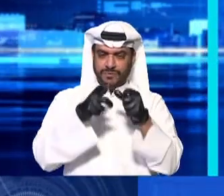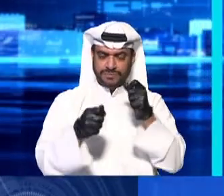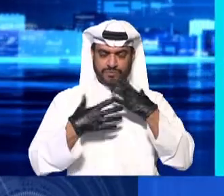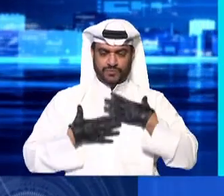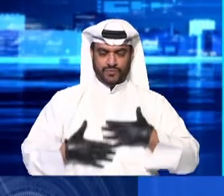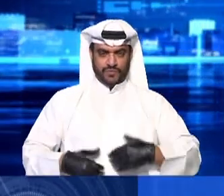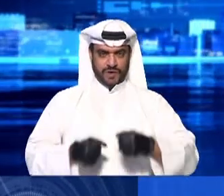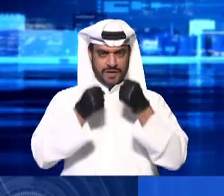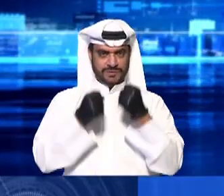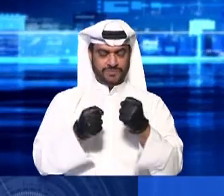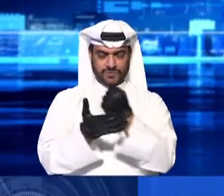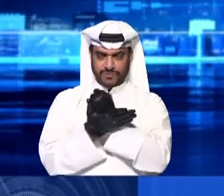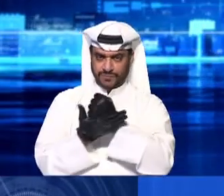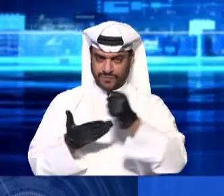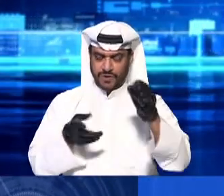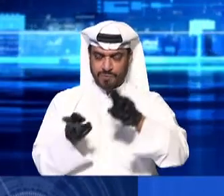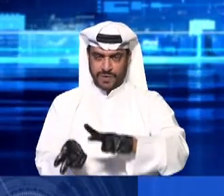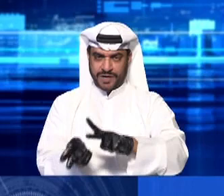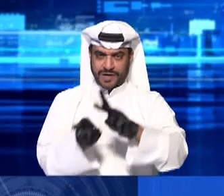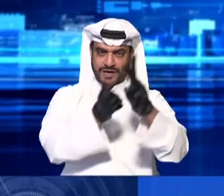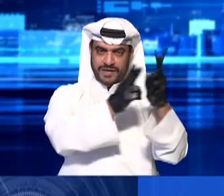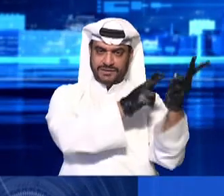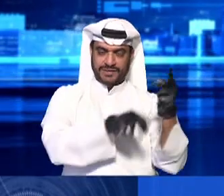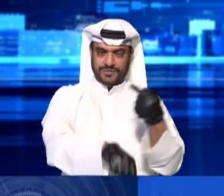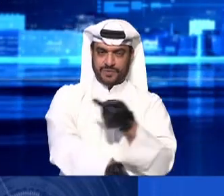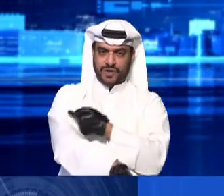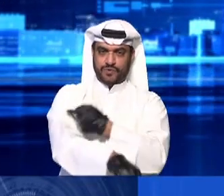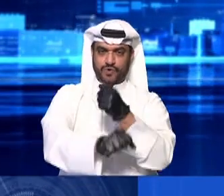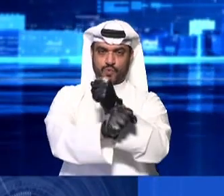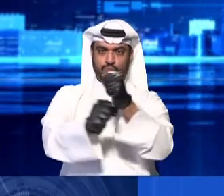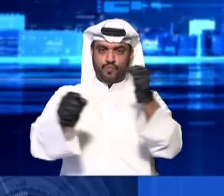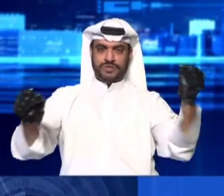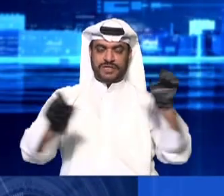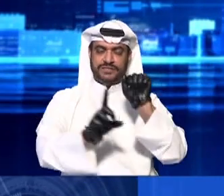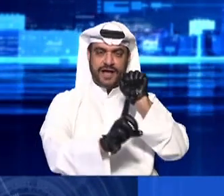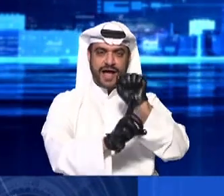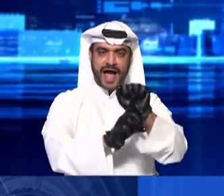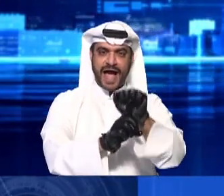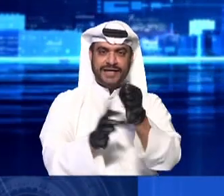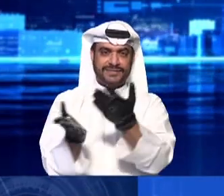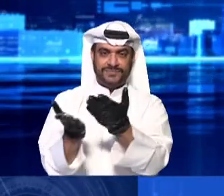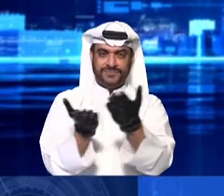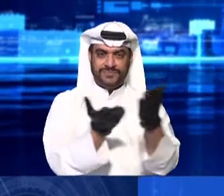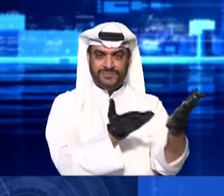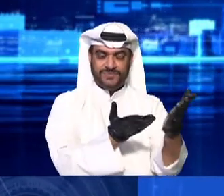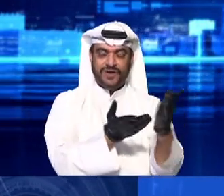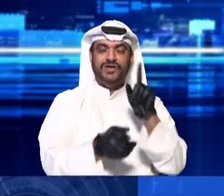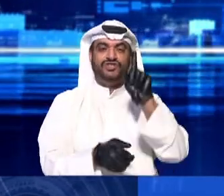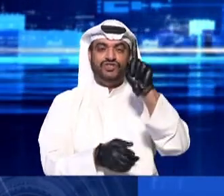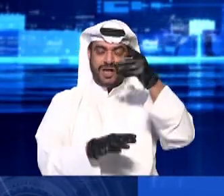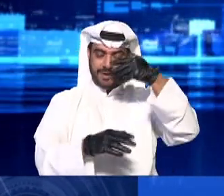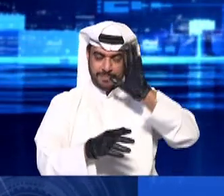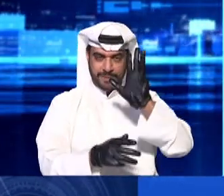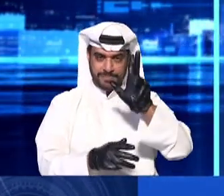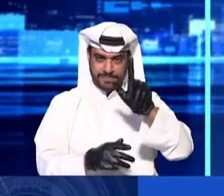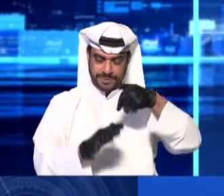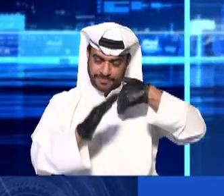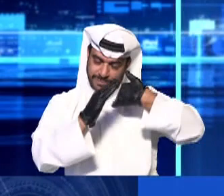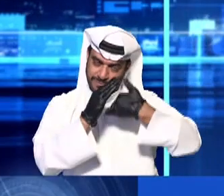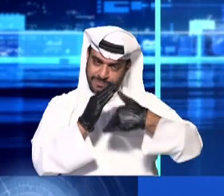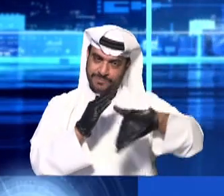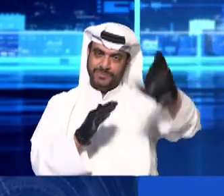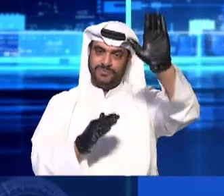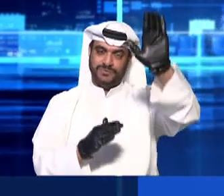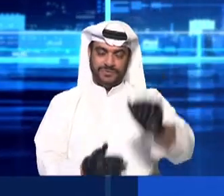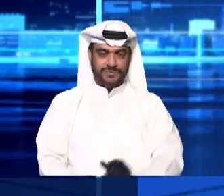الفيروس، وسيتم نقلها إلى الجناح التأهيلي في المستشفى المخصص لاستقبال المصابين بالفيروس تمهيدا